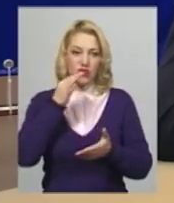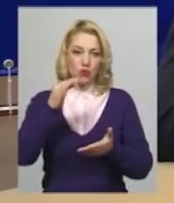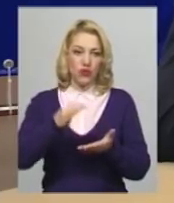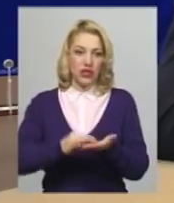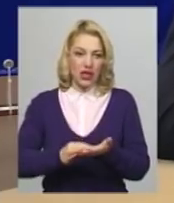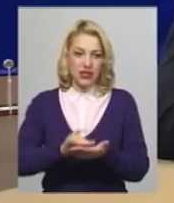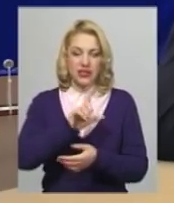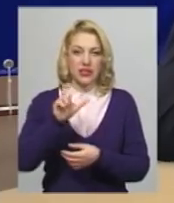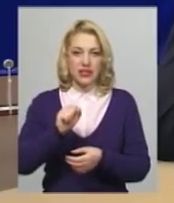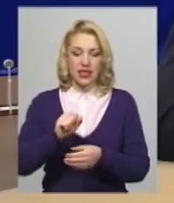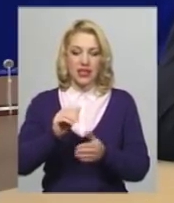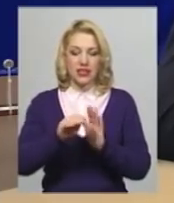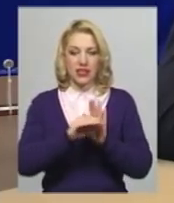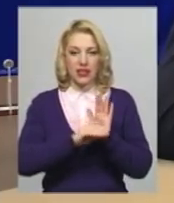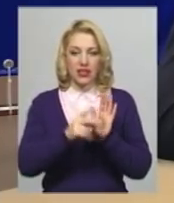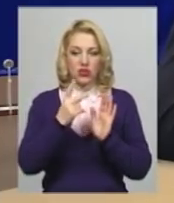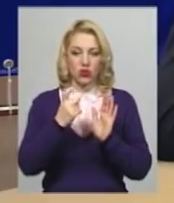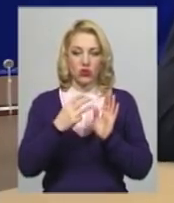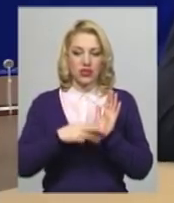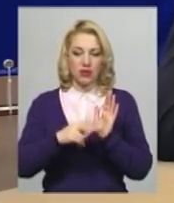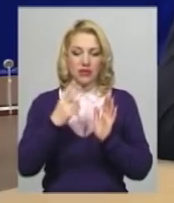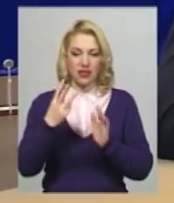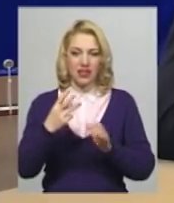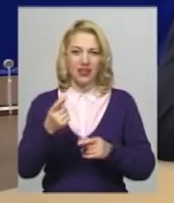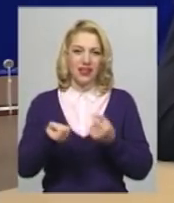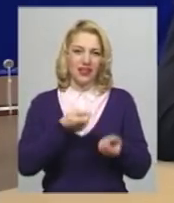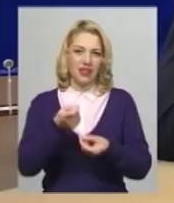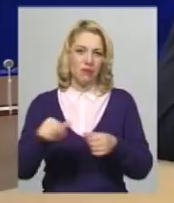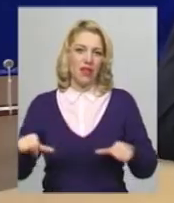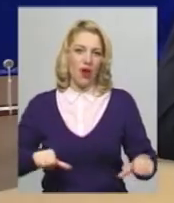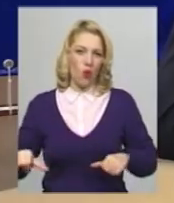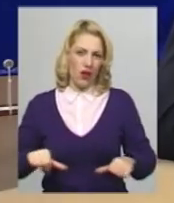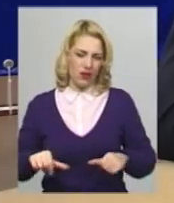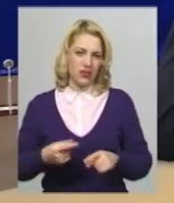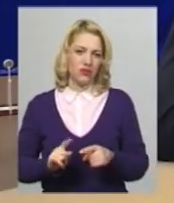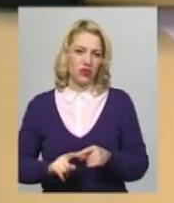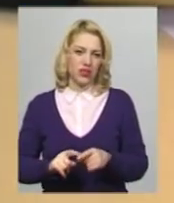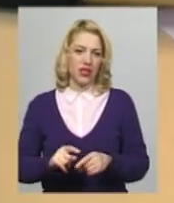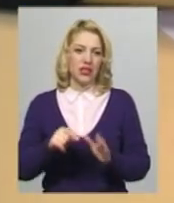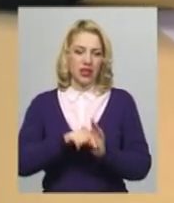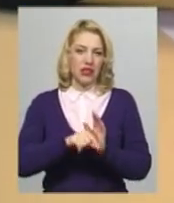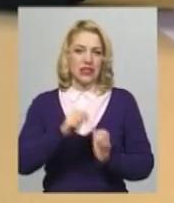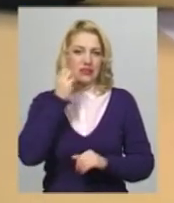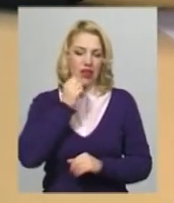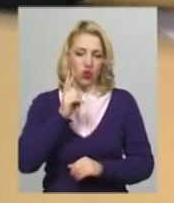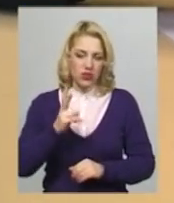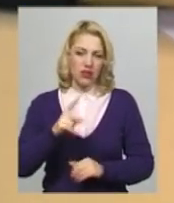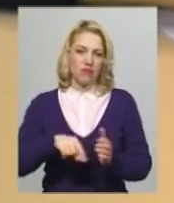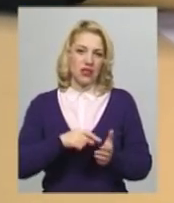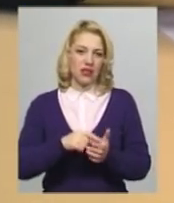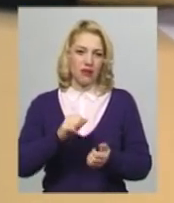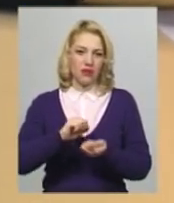відповідальність за статтею 173 «Дрібне хуліганство», а саме це Староконстантинів,